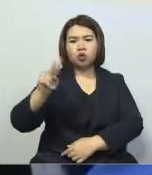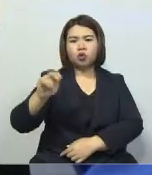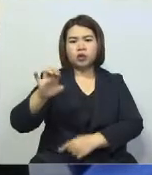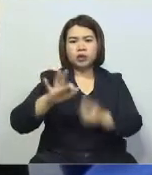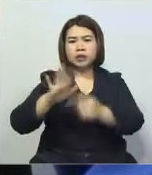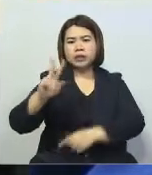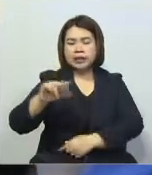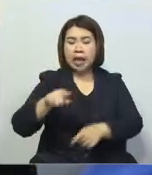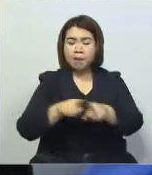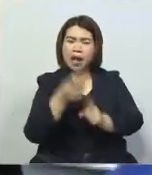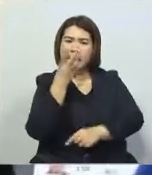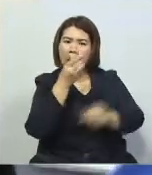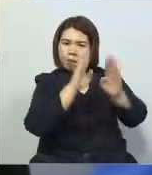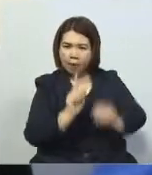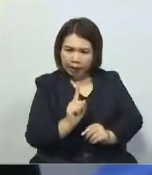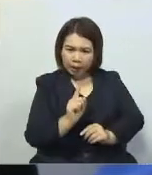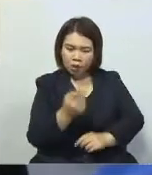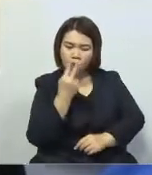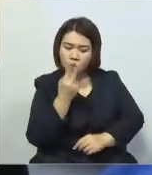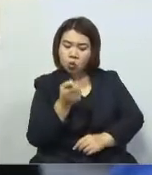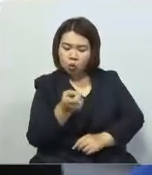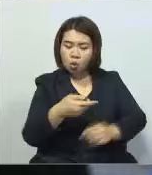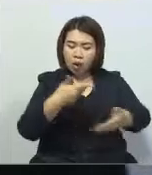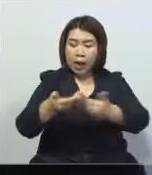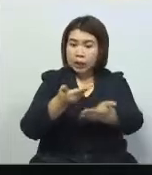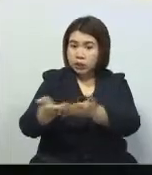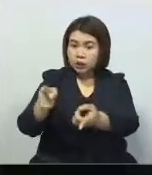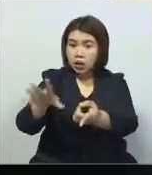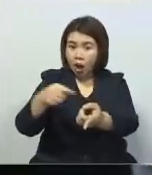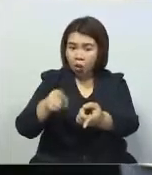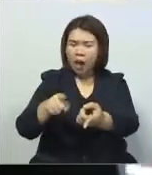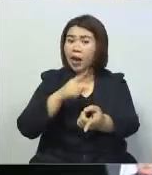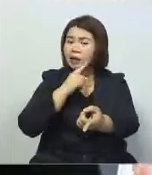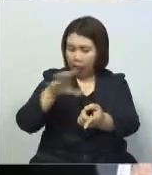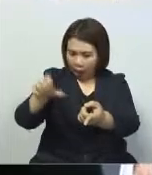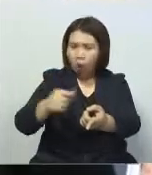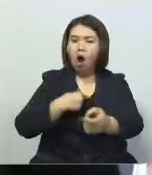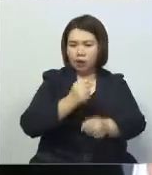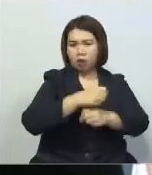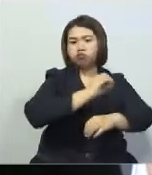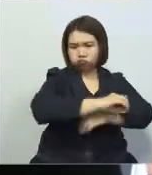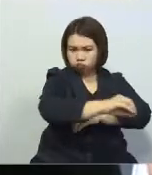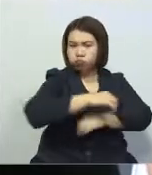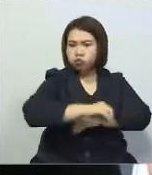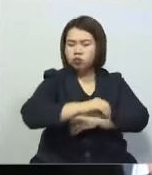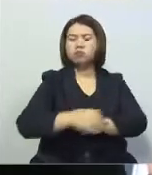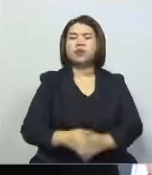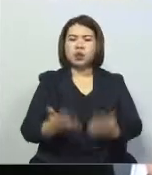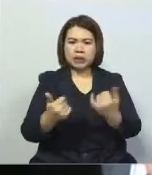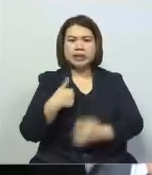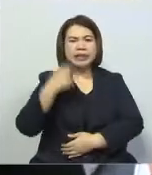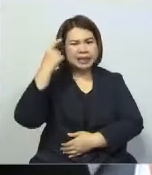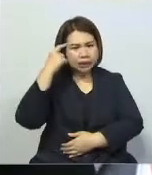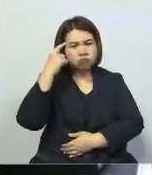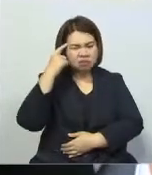เนี่ยเราจะหาตลาดก่อนปลูกวันนี้ผมคิดกันมานานแล้วถึงวันนี้เท่าที่ผมยื่นห